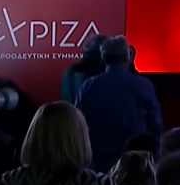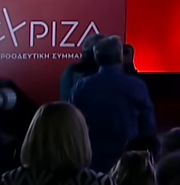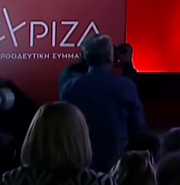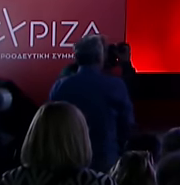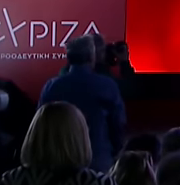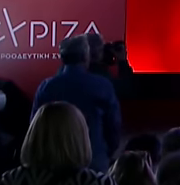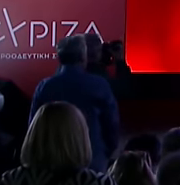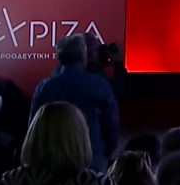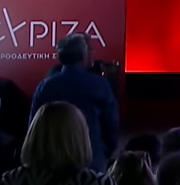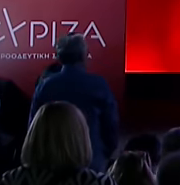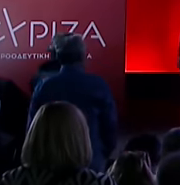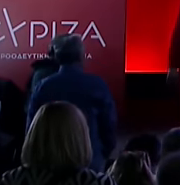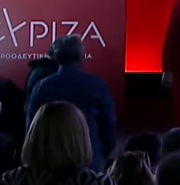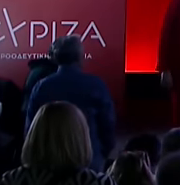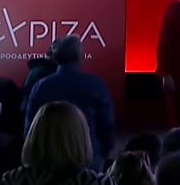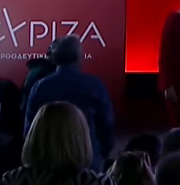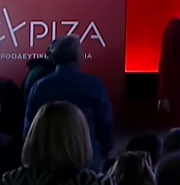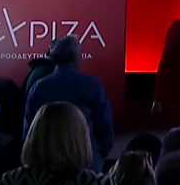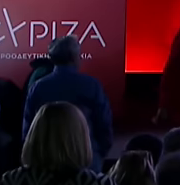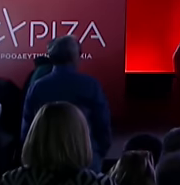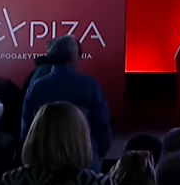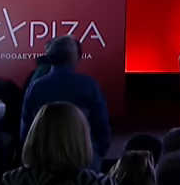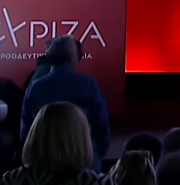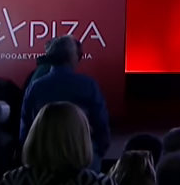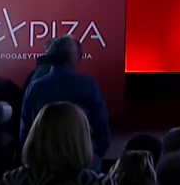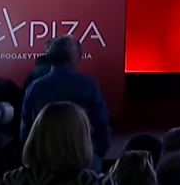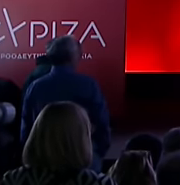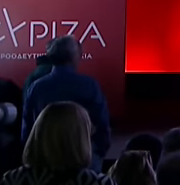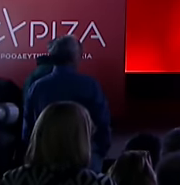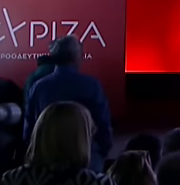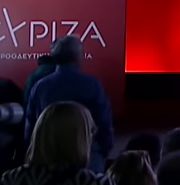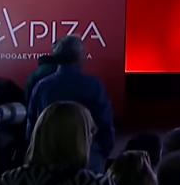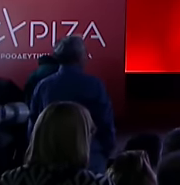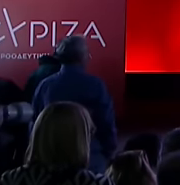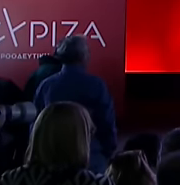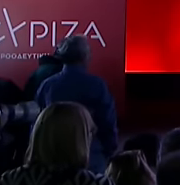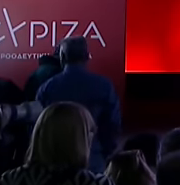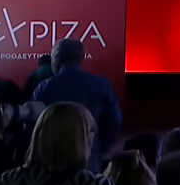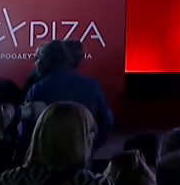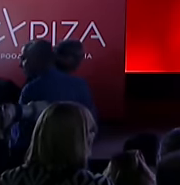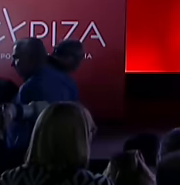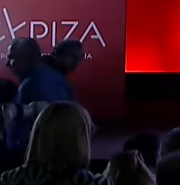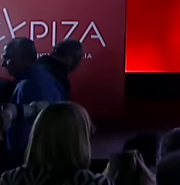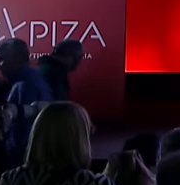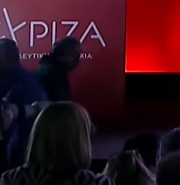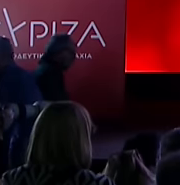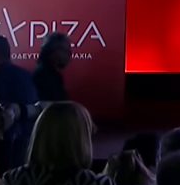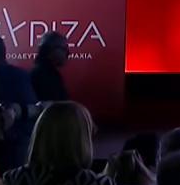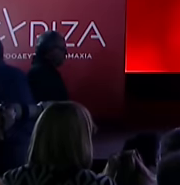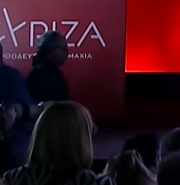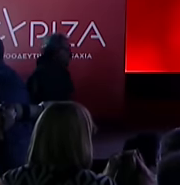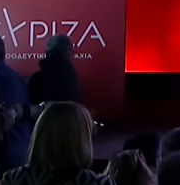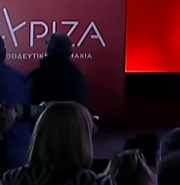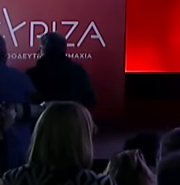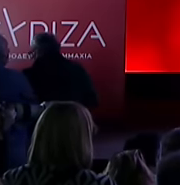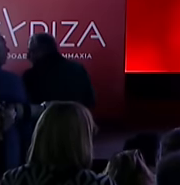μισό λεπτό μισό λεπτό η συντρόφισσα τσάκη μου παρέδωσε ένα